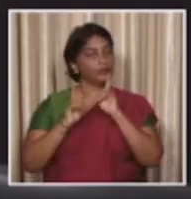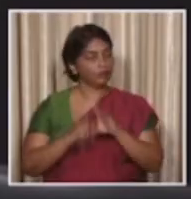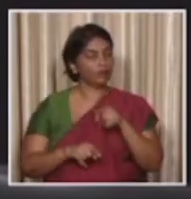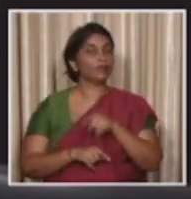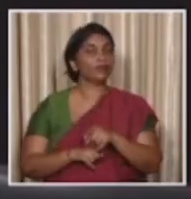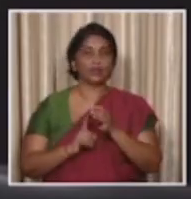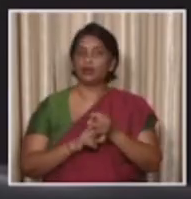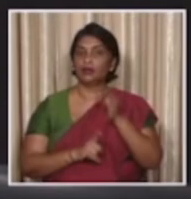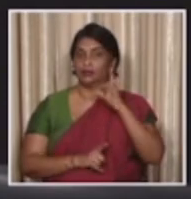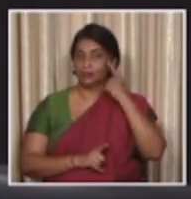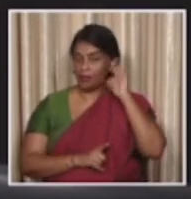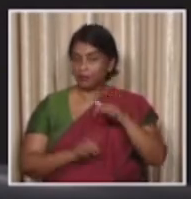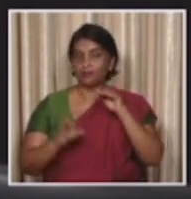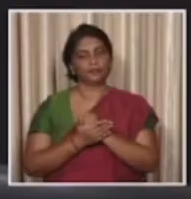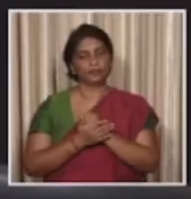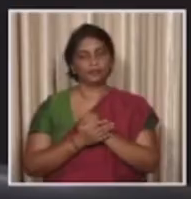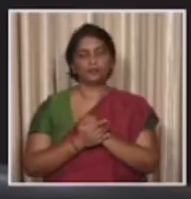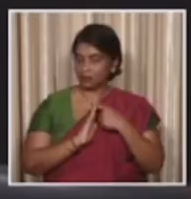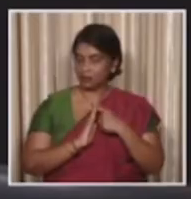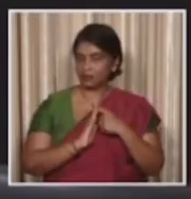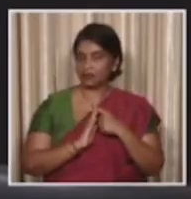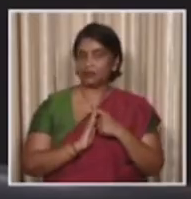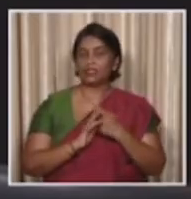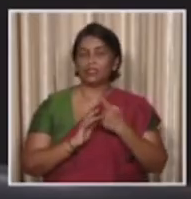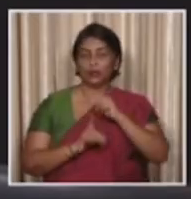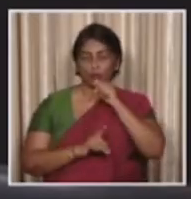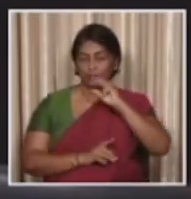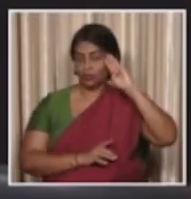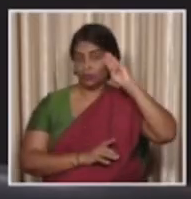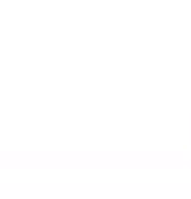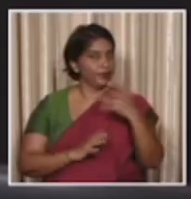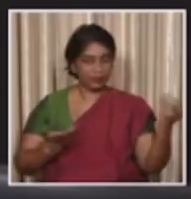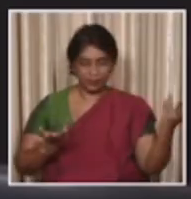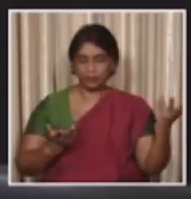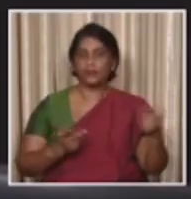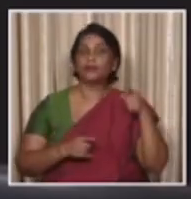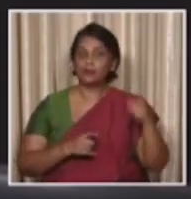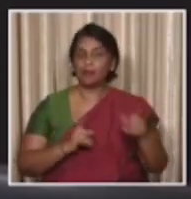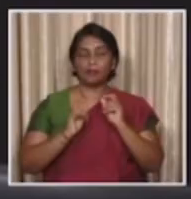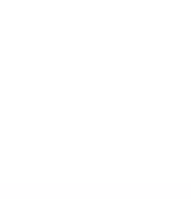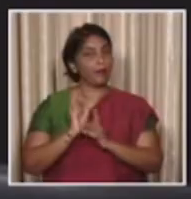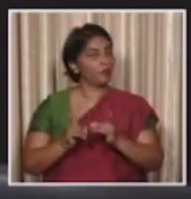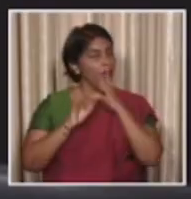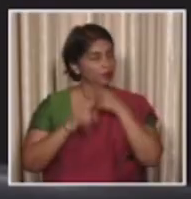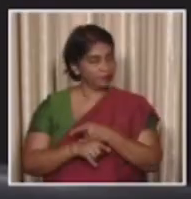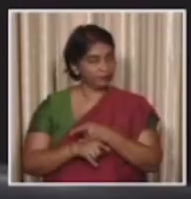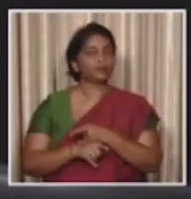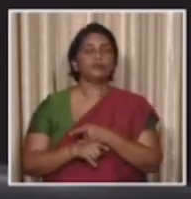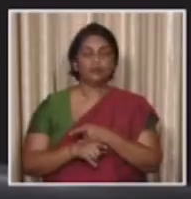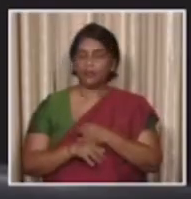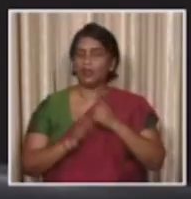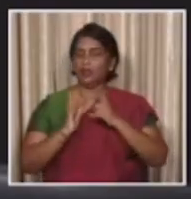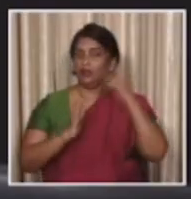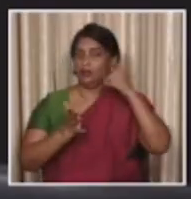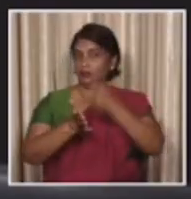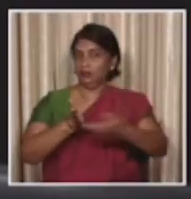මේ ජනාධිපති අපේක්ෂකයන් සියලු දෙනා රටට දියුරලා ප්‍රකාශ කළේ නැත්තම් මේ පනත් වලට අනුව මේ ජාත්‍යන්තර